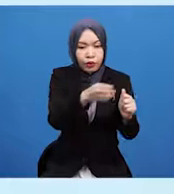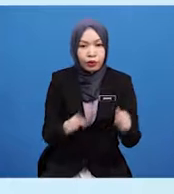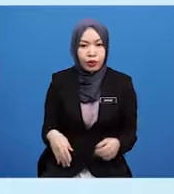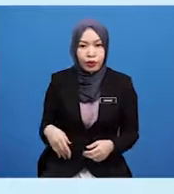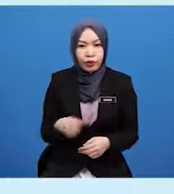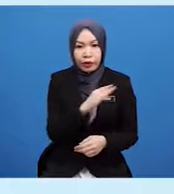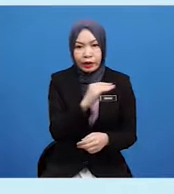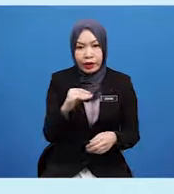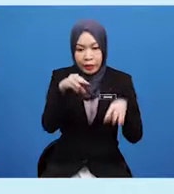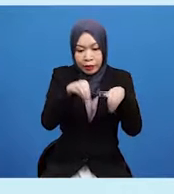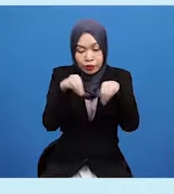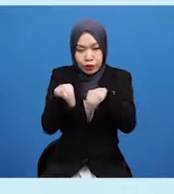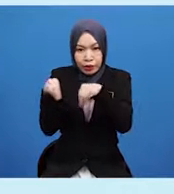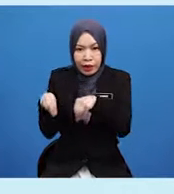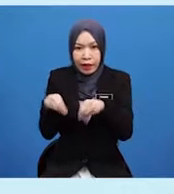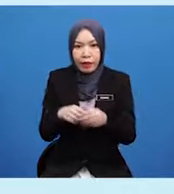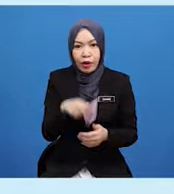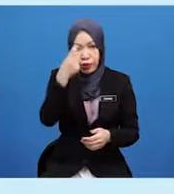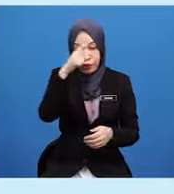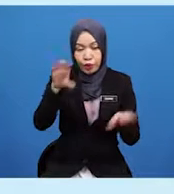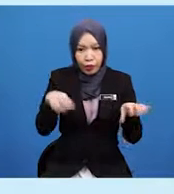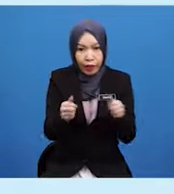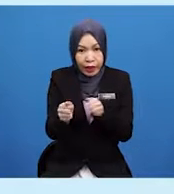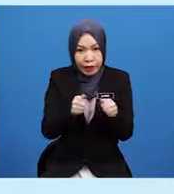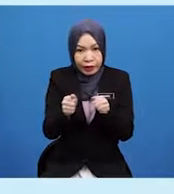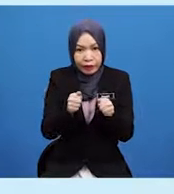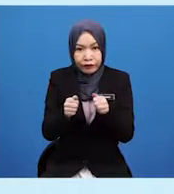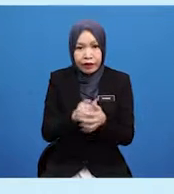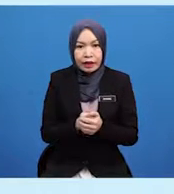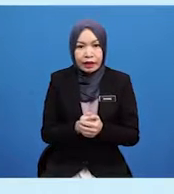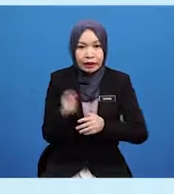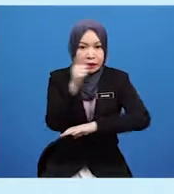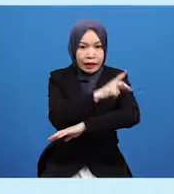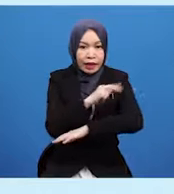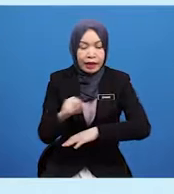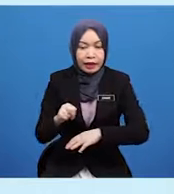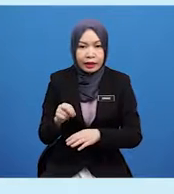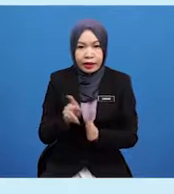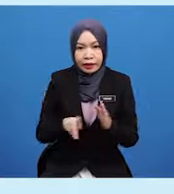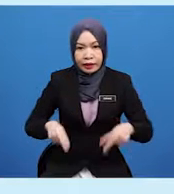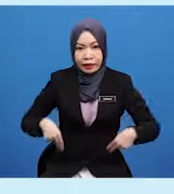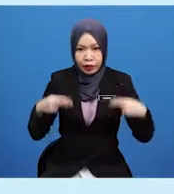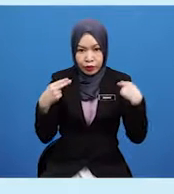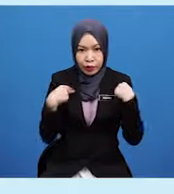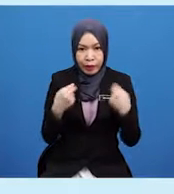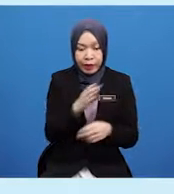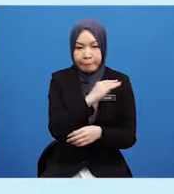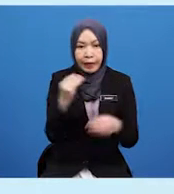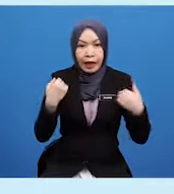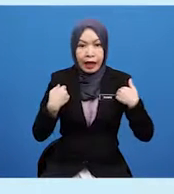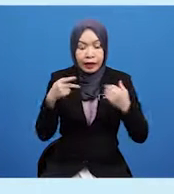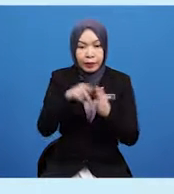juga melakukan aktiviti petukaran barongan pahalatan yang lebih canggih memungkinkan